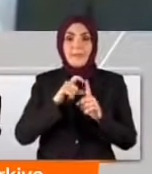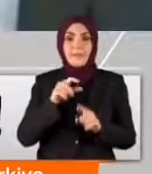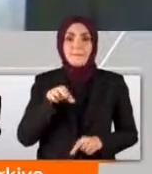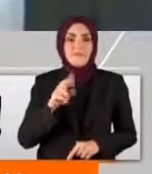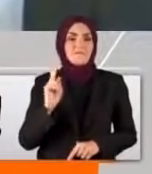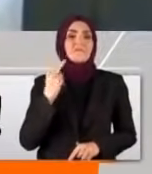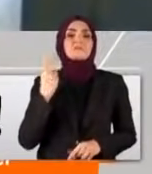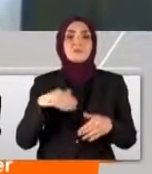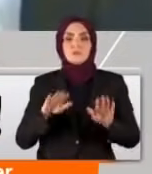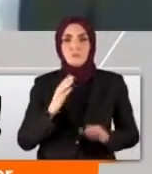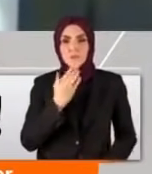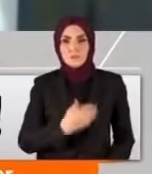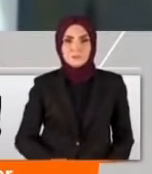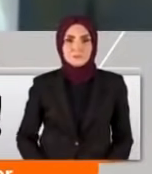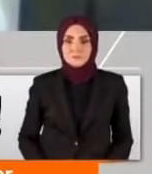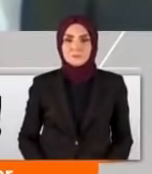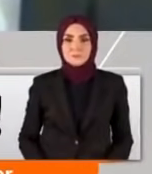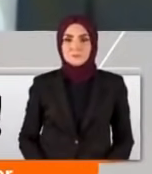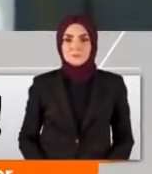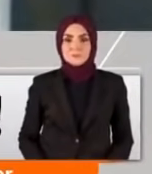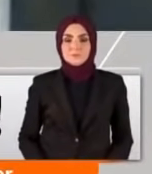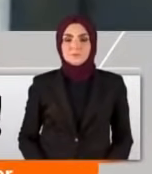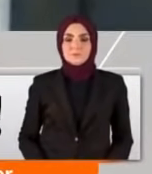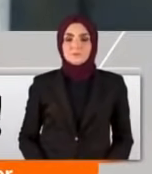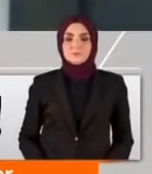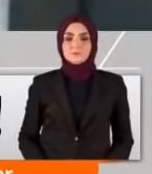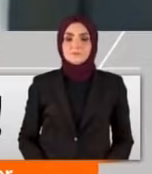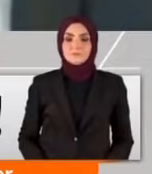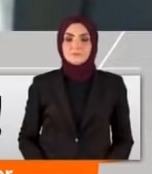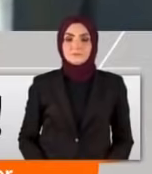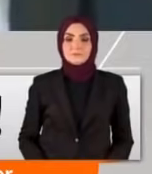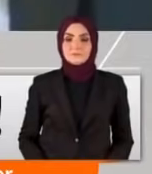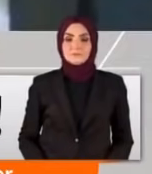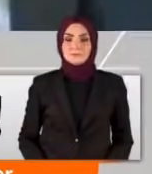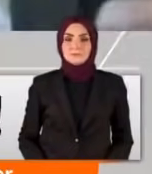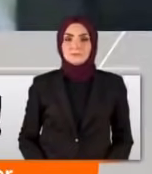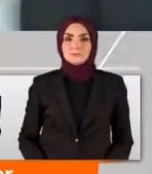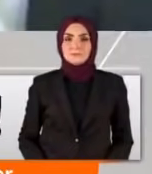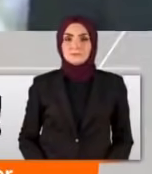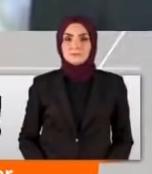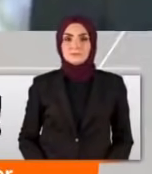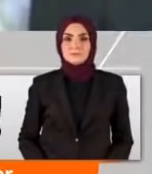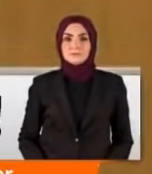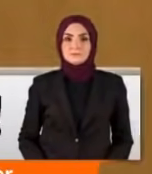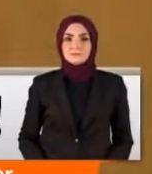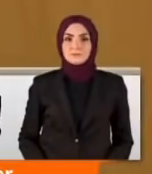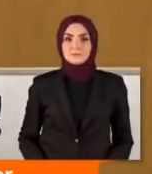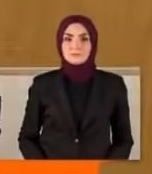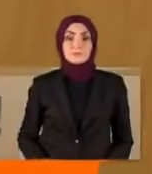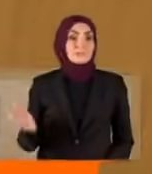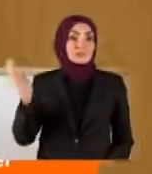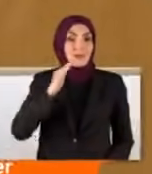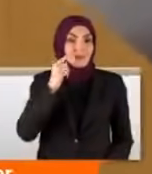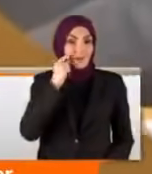yedek gücü değiliz. Biz kimseden Türkiye'de demokrasi lütfu bekliyor değiliz. Çağrı bu